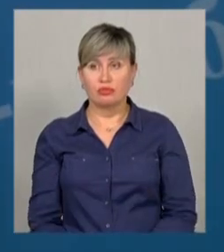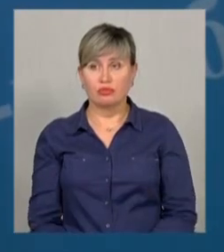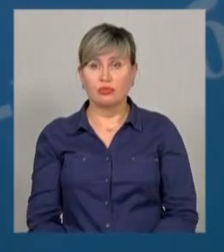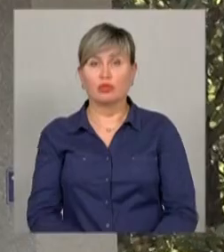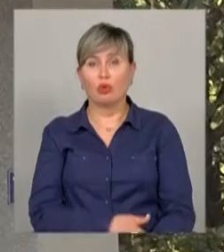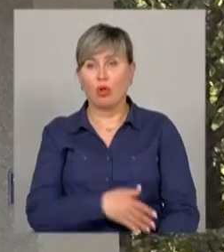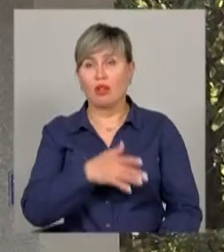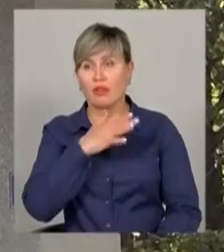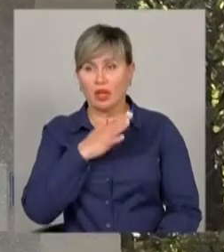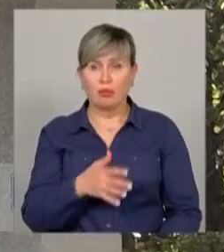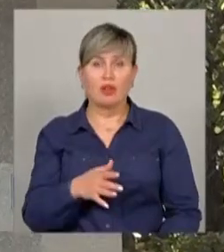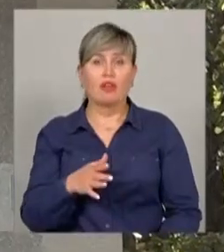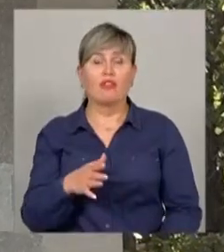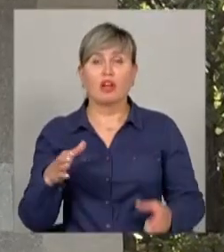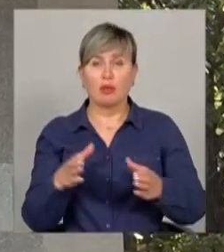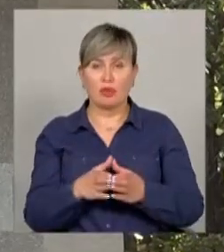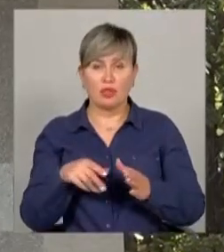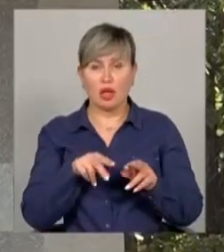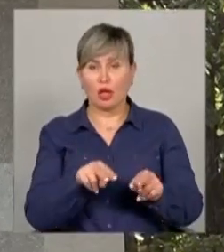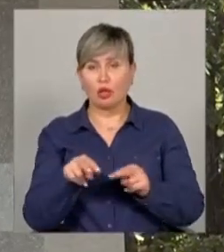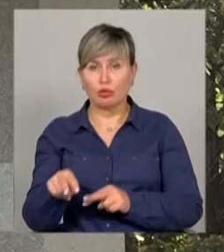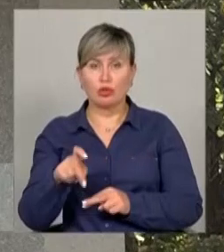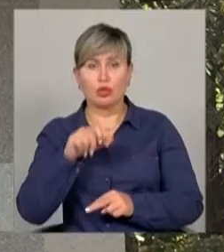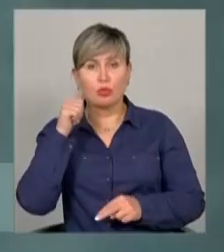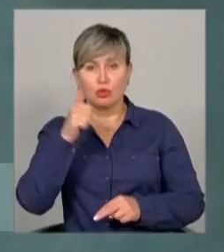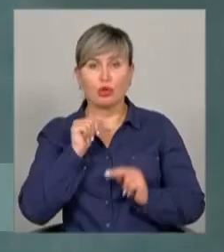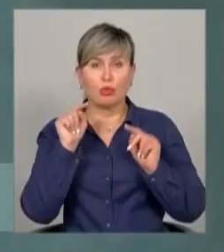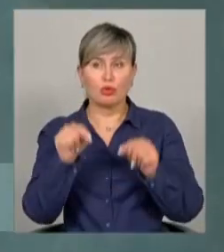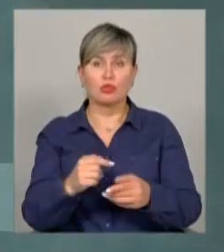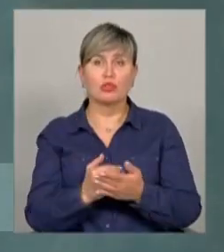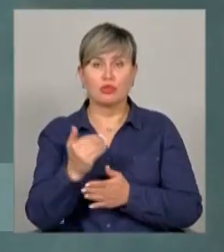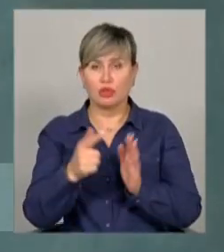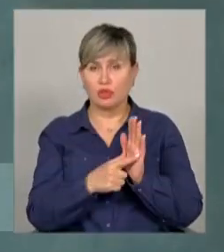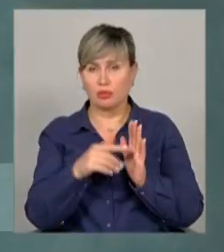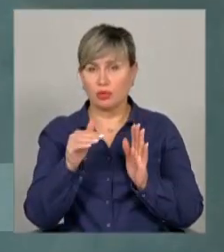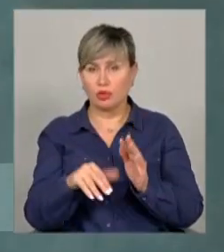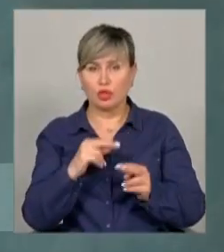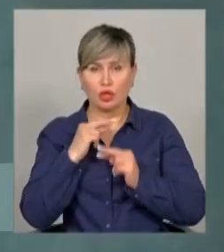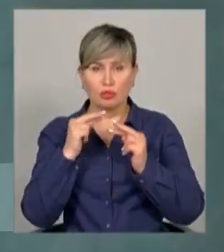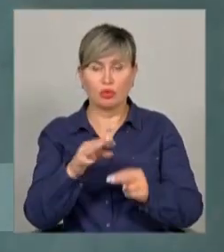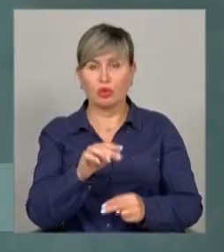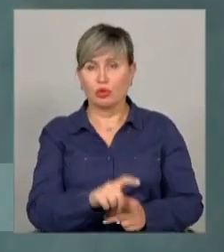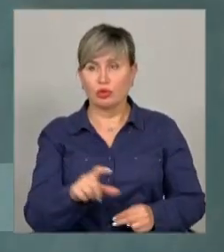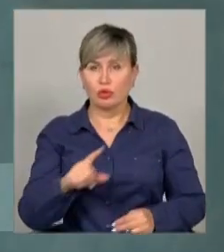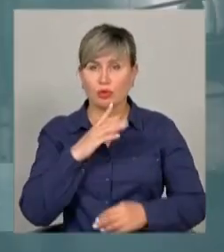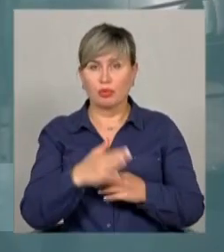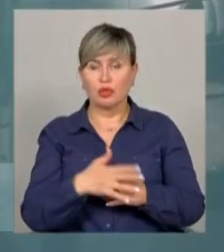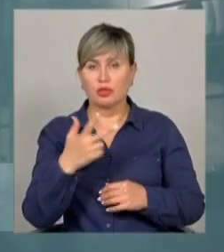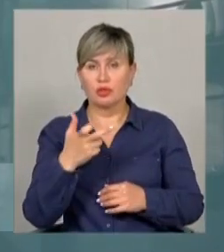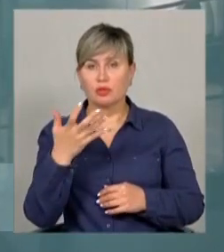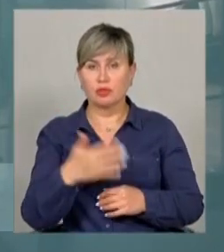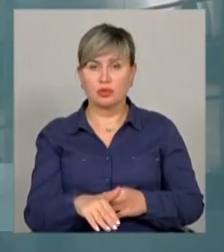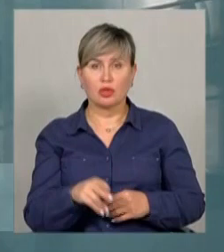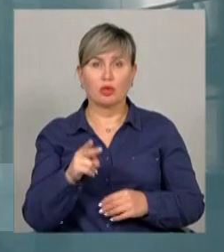длительное время. Между тем, в комитет фармконтроля только за прошлый год поступило свыше 7000 обращений от пациентов. Почти 350 из них